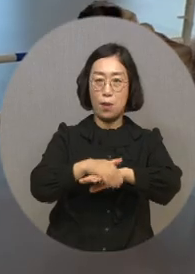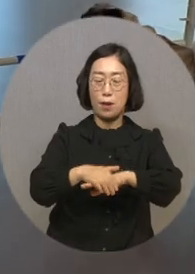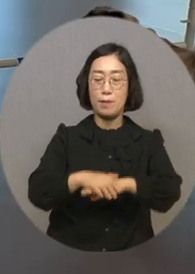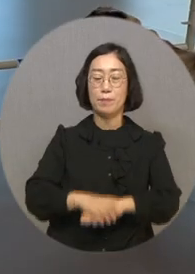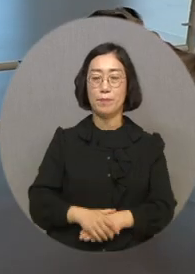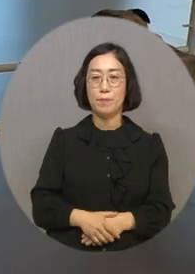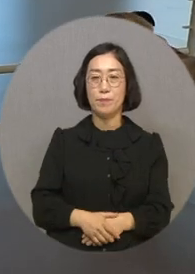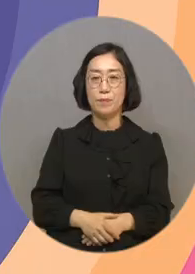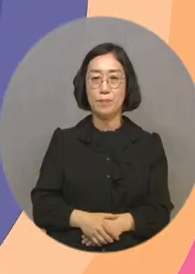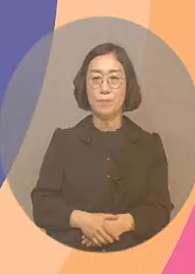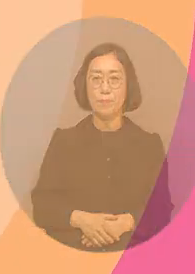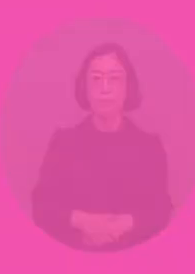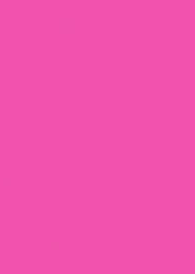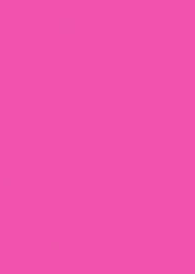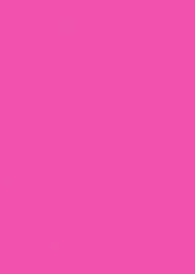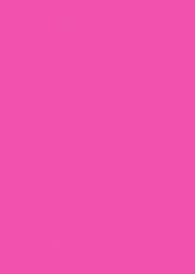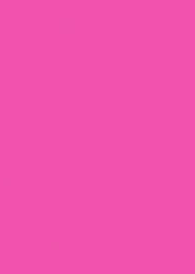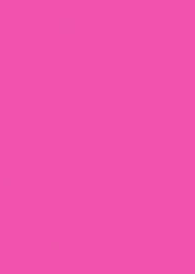김재상입니다.